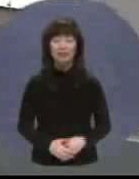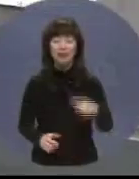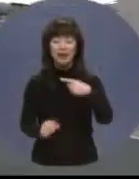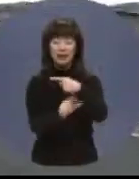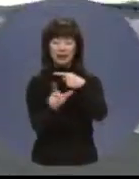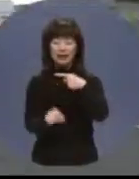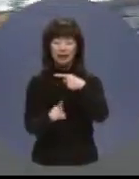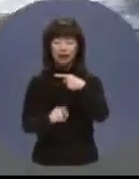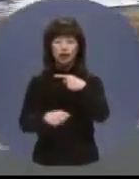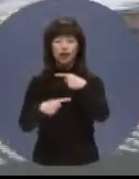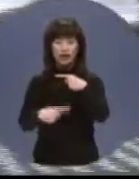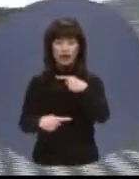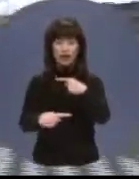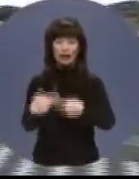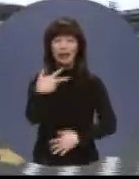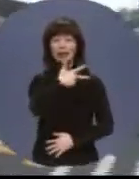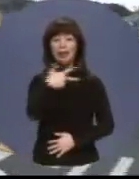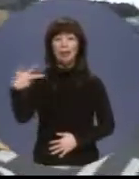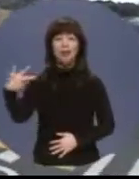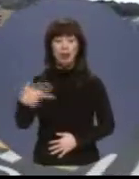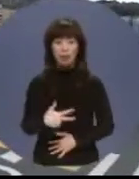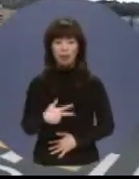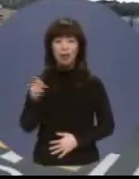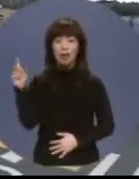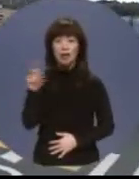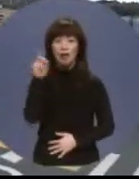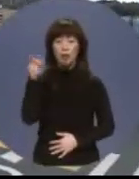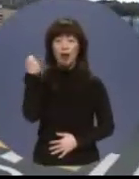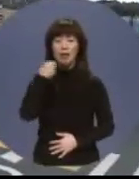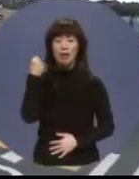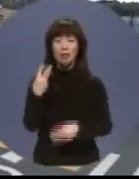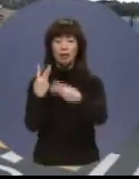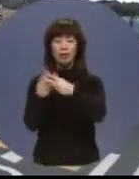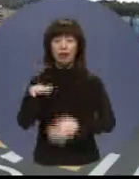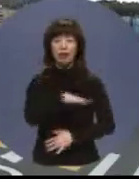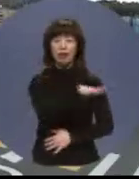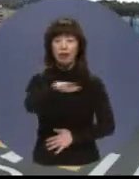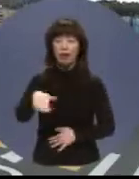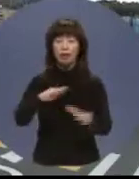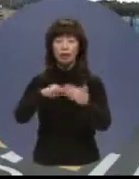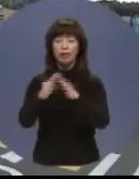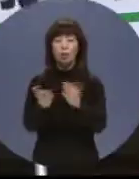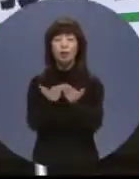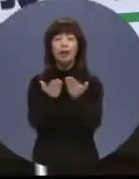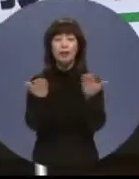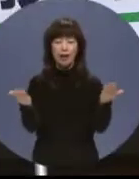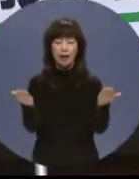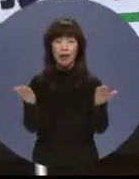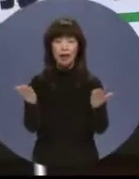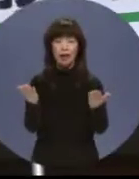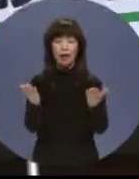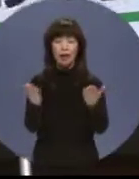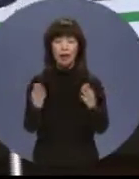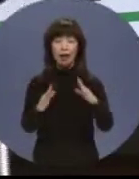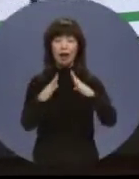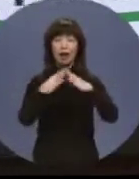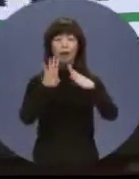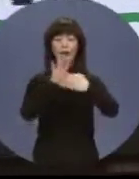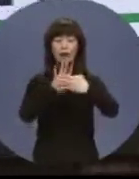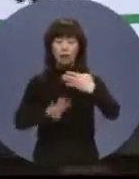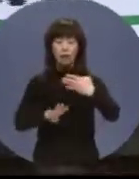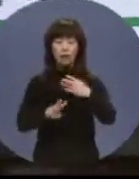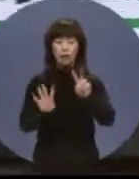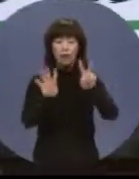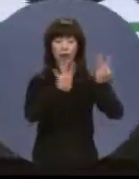1月11日、セブンイレブン生駒南田原町店で戸籍のコンビニ交付サービス開始を記